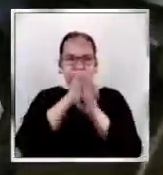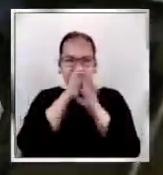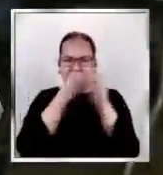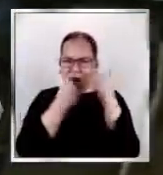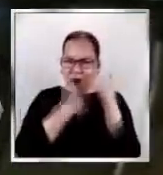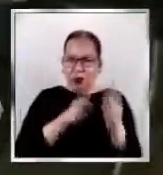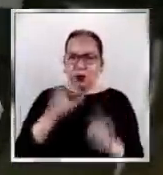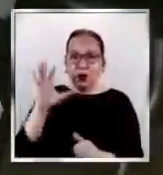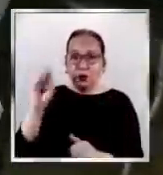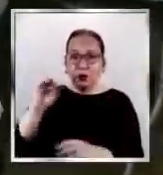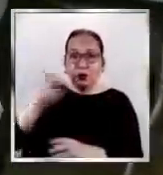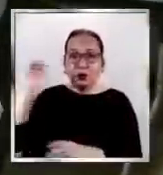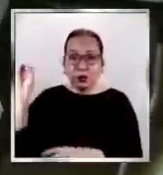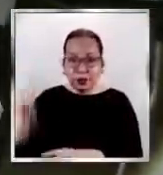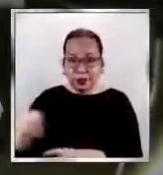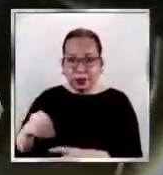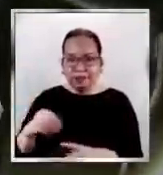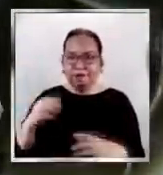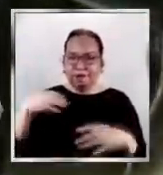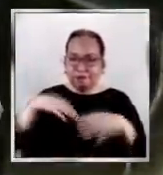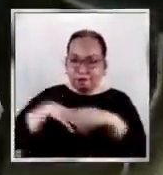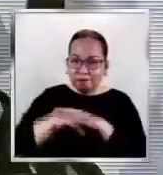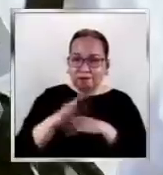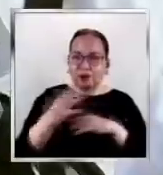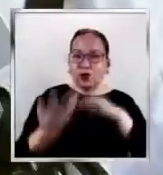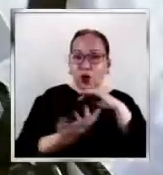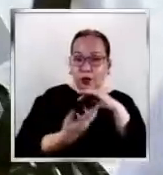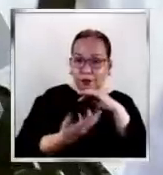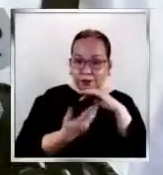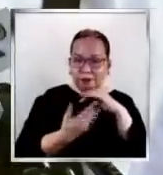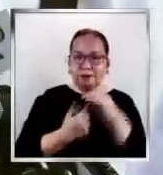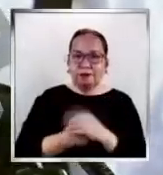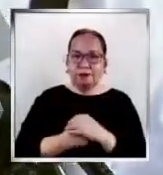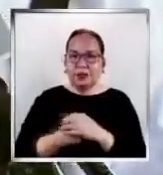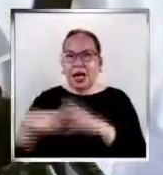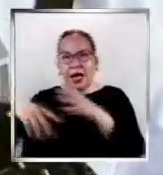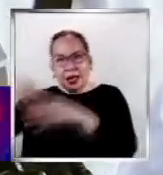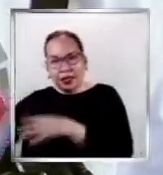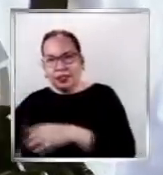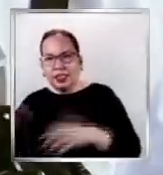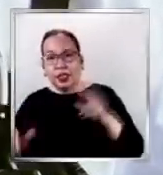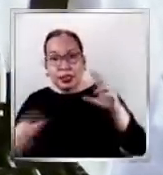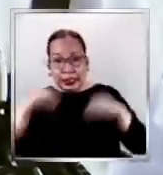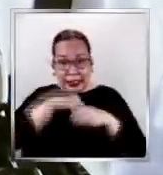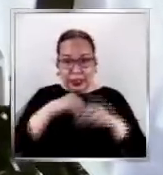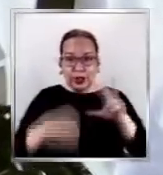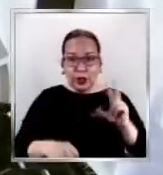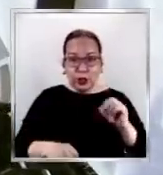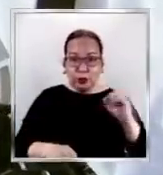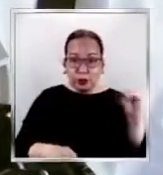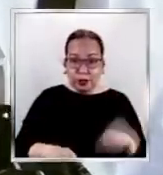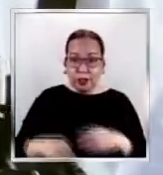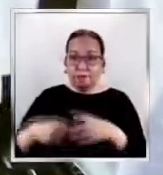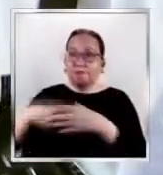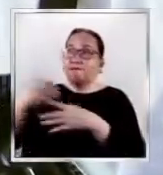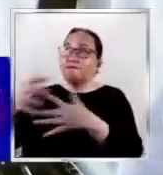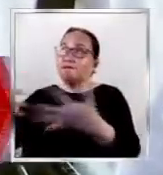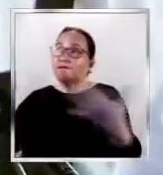alfresco dining at 30% naman sa loob. Actually, bumabalik na siya. It's becoming normal again.